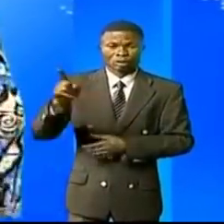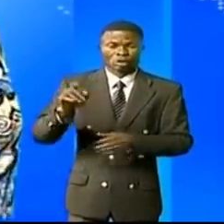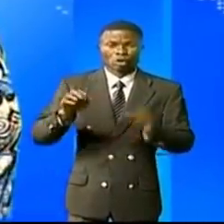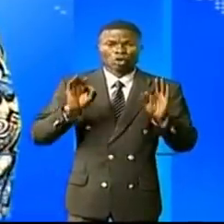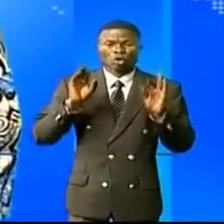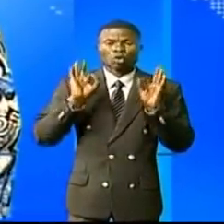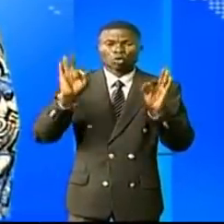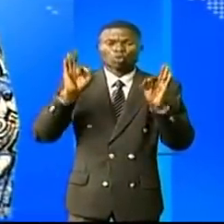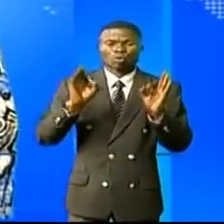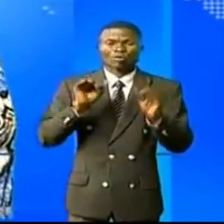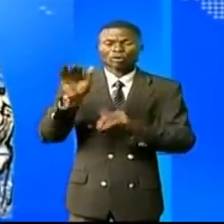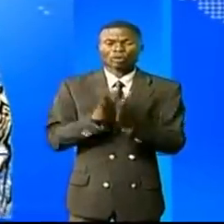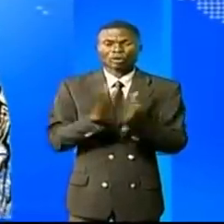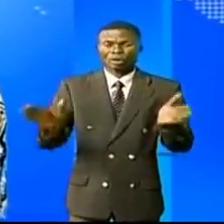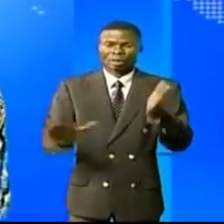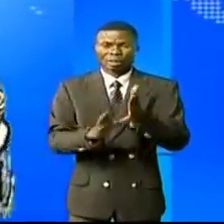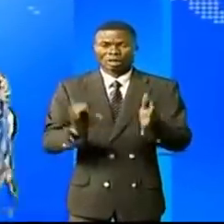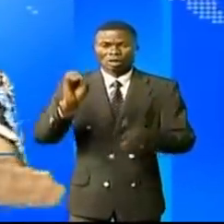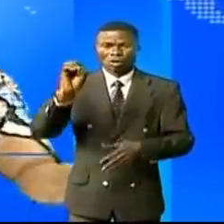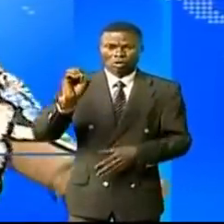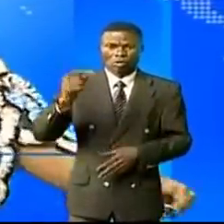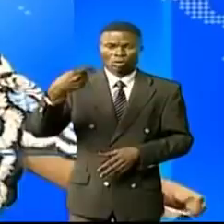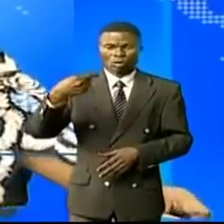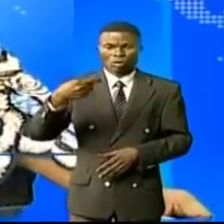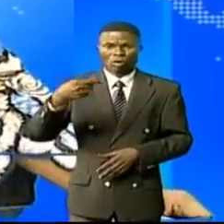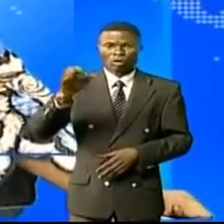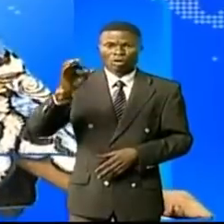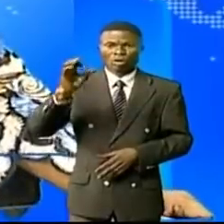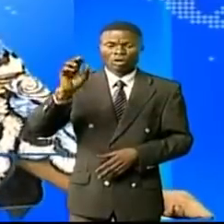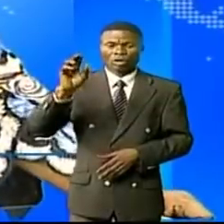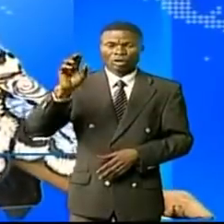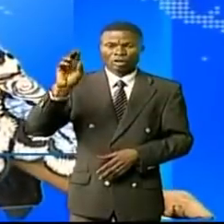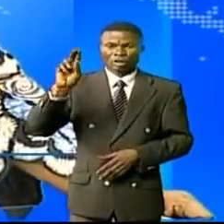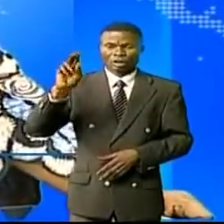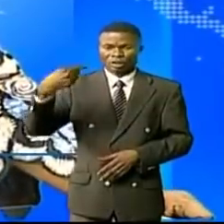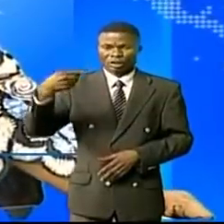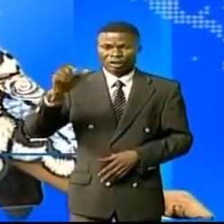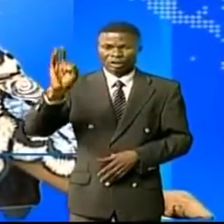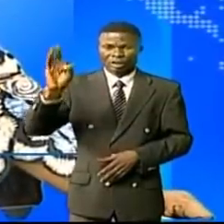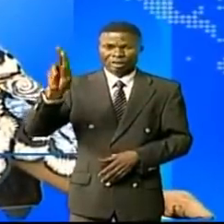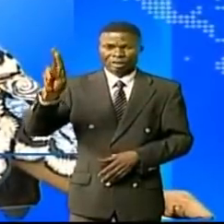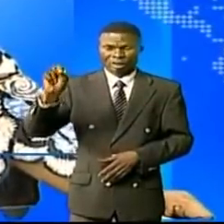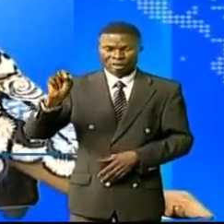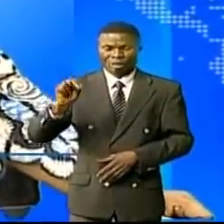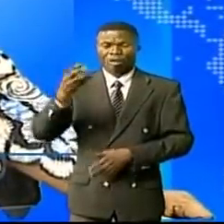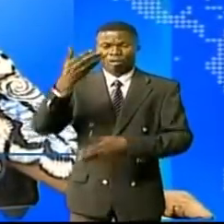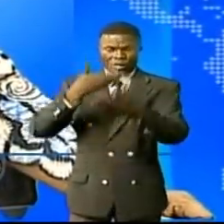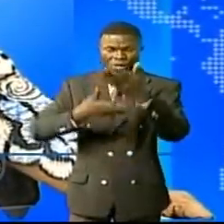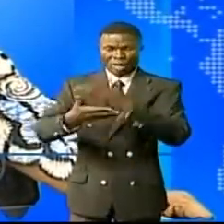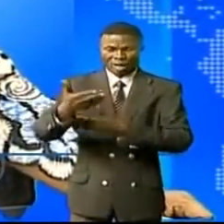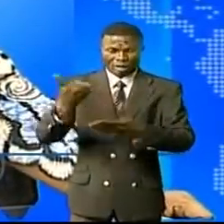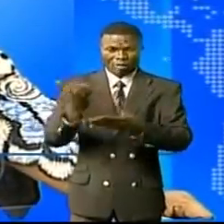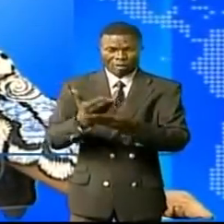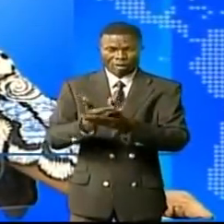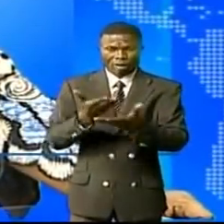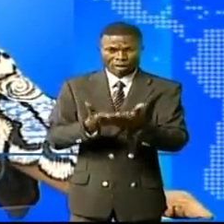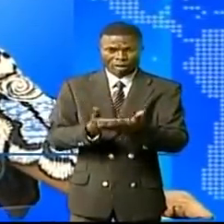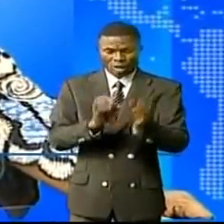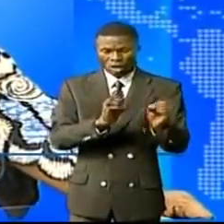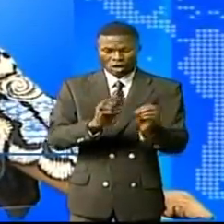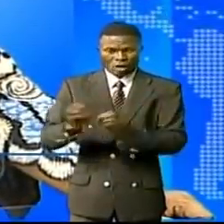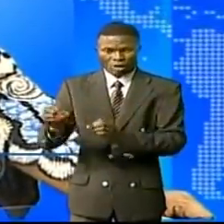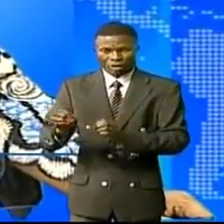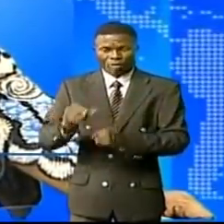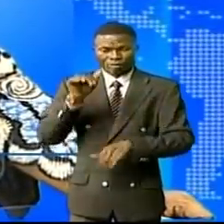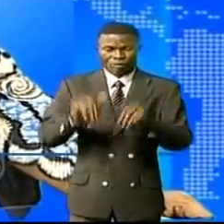directeur général intérimaire de l'OGFREM. Il vient de prendre son fauteuil au terme d'une cérémonie de remise reprise présidée par